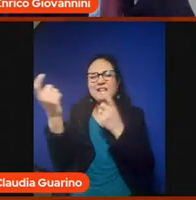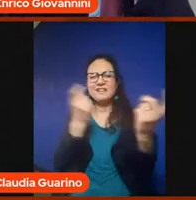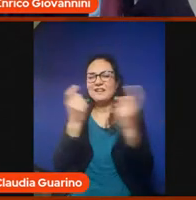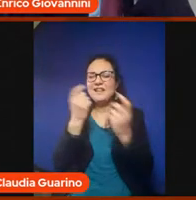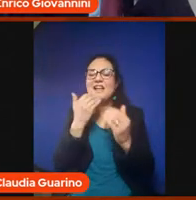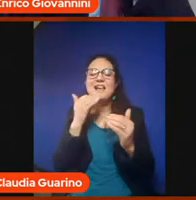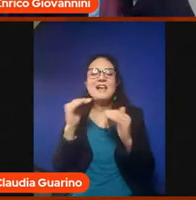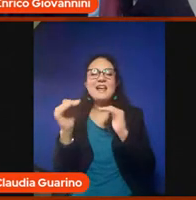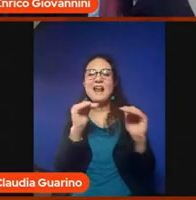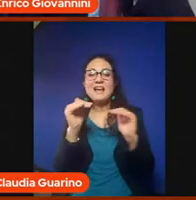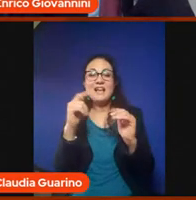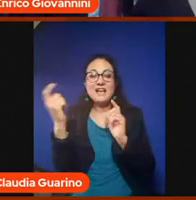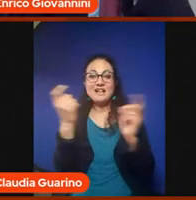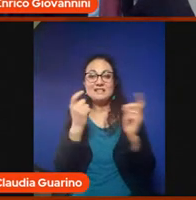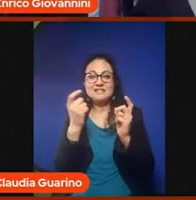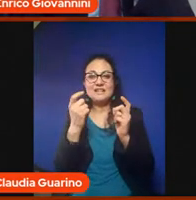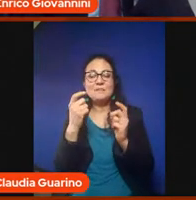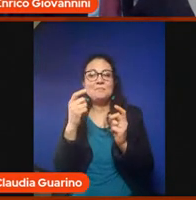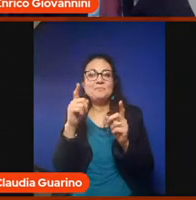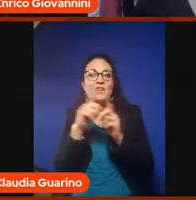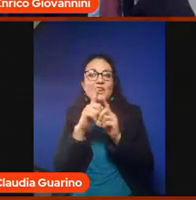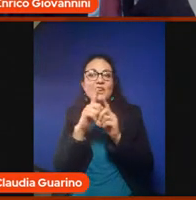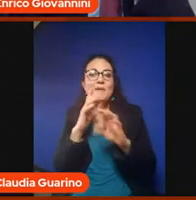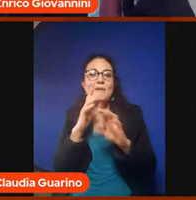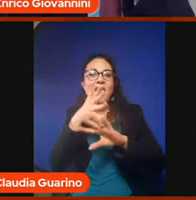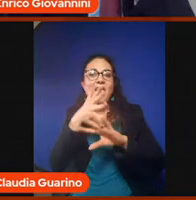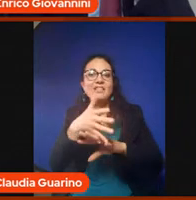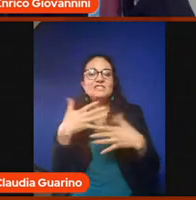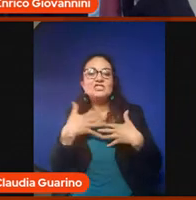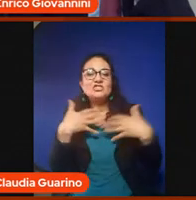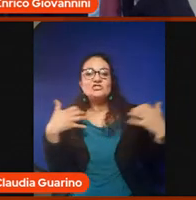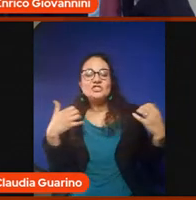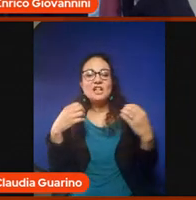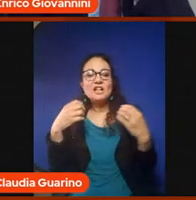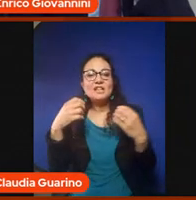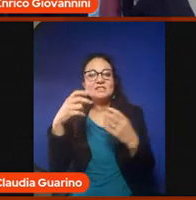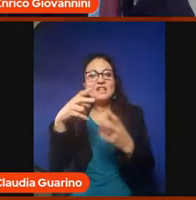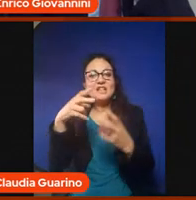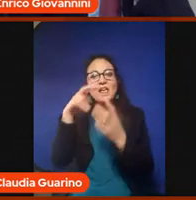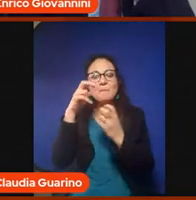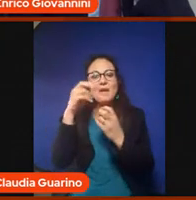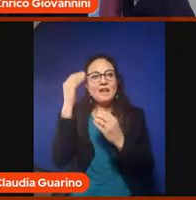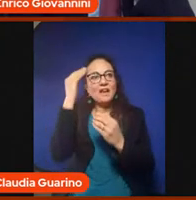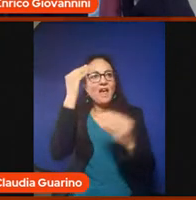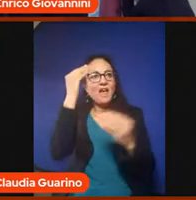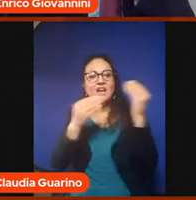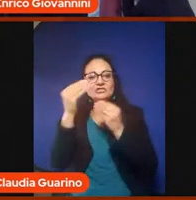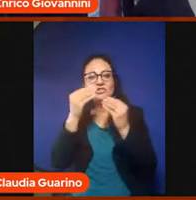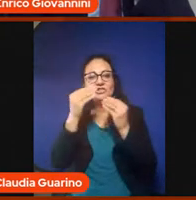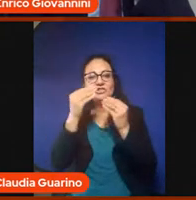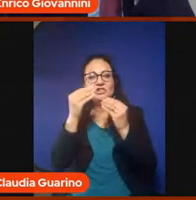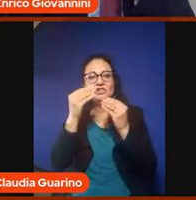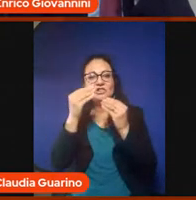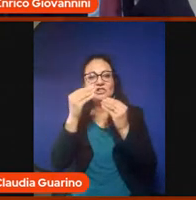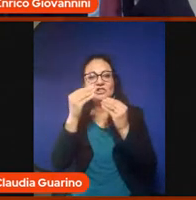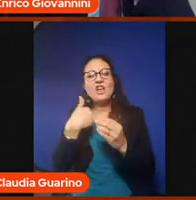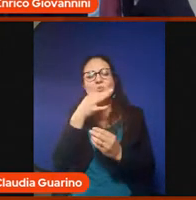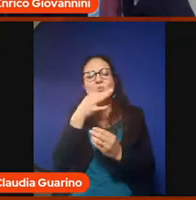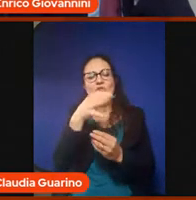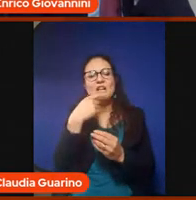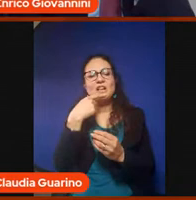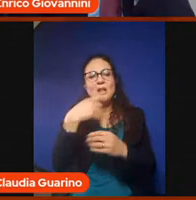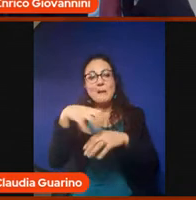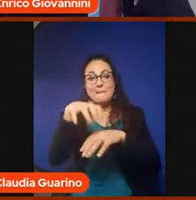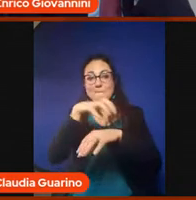la scienza. Quindi io suggerirei al signor Ministro, e anche con l'appoggio della